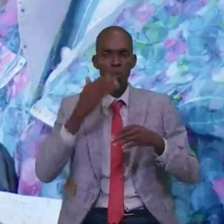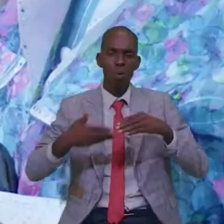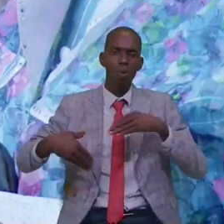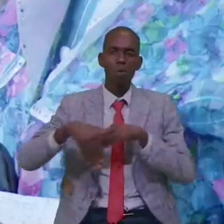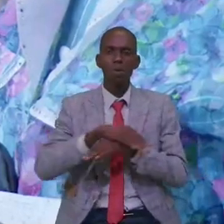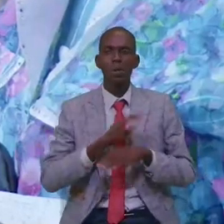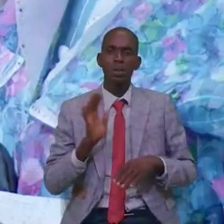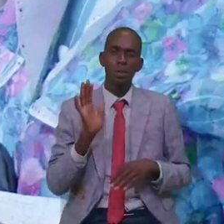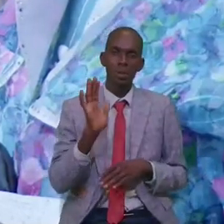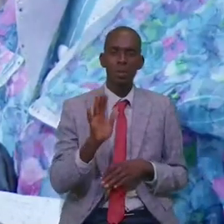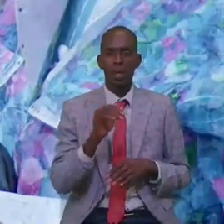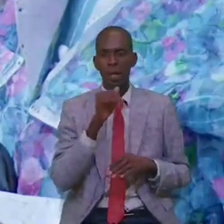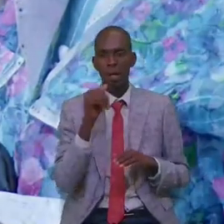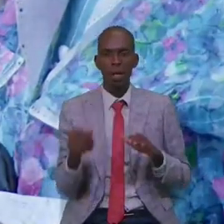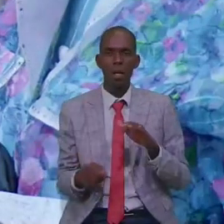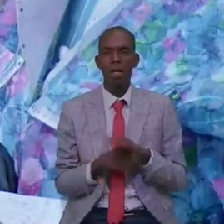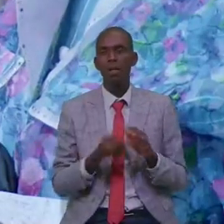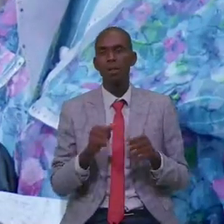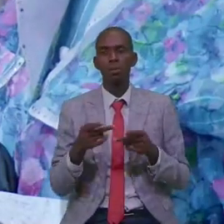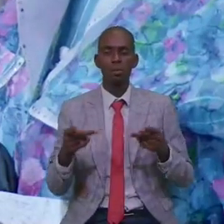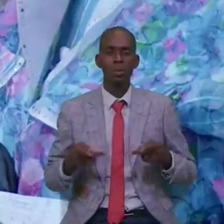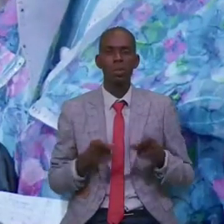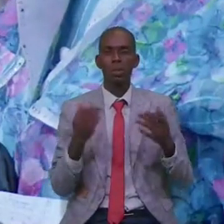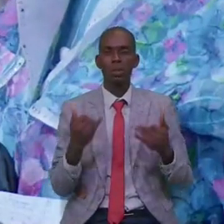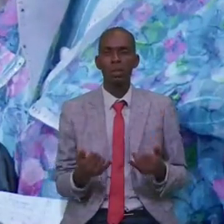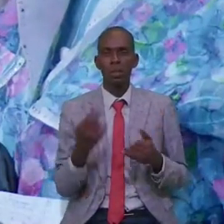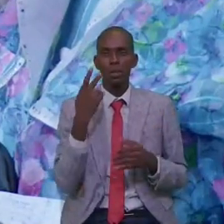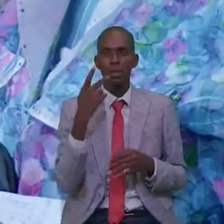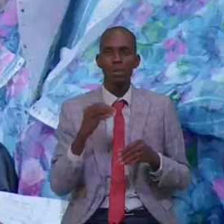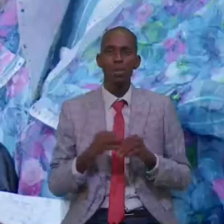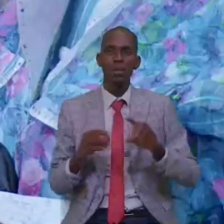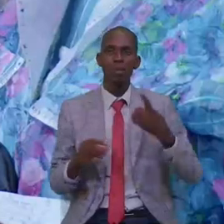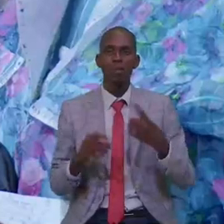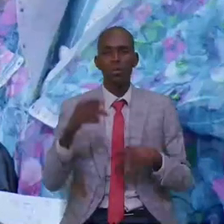Et les eaux inonderont l'abri du mensonge. Voyons